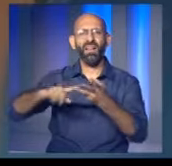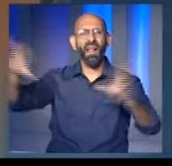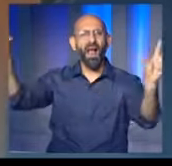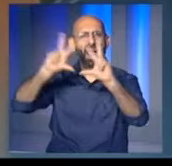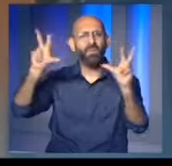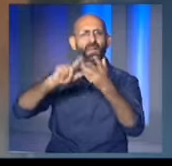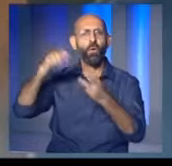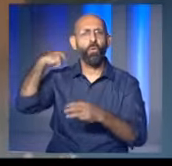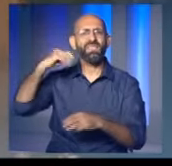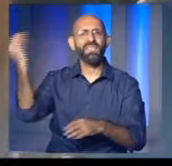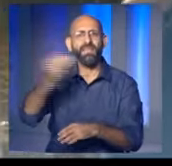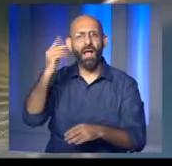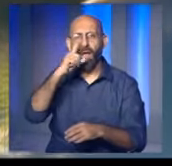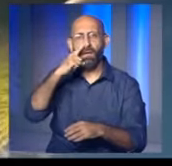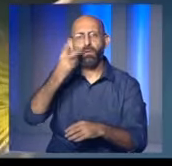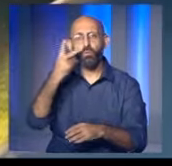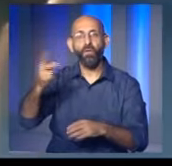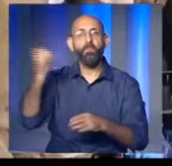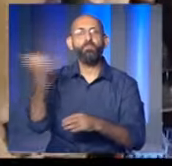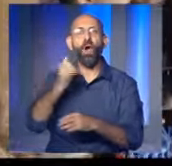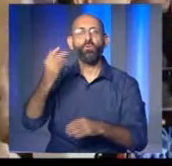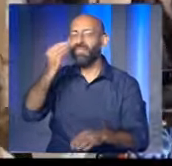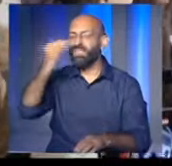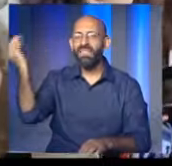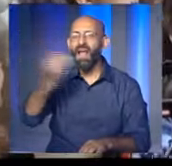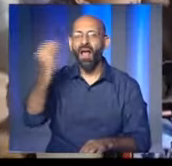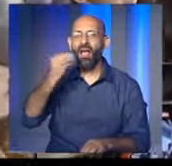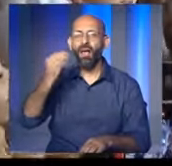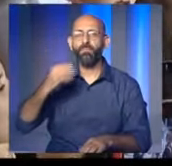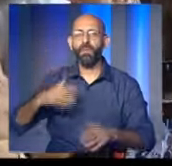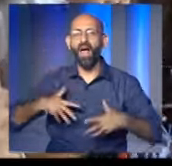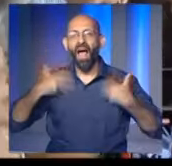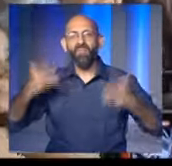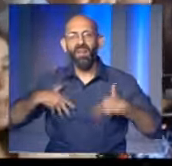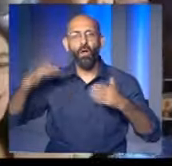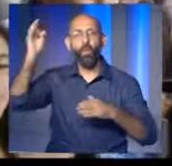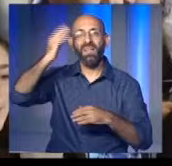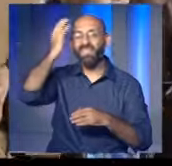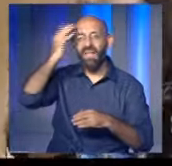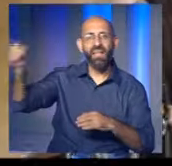عن كيفية العمل لتنشيط السياحة متحدثا عن مهرجانات ستقام بصيدا